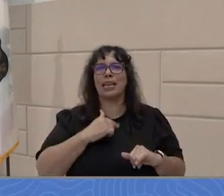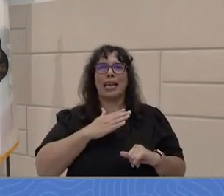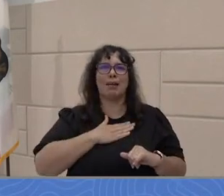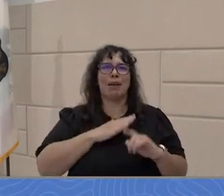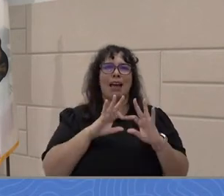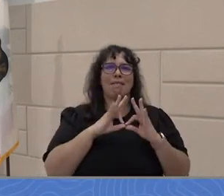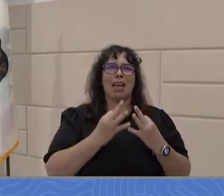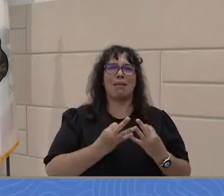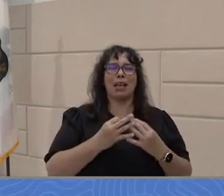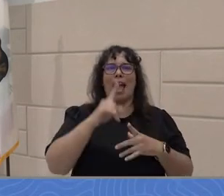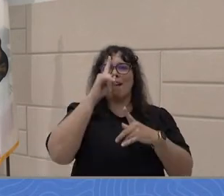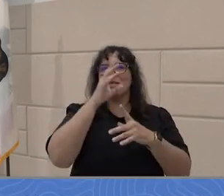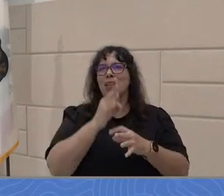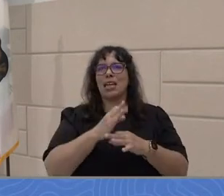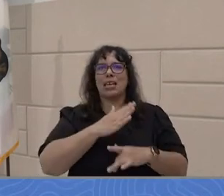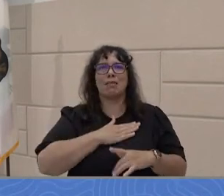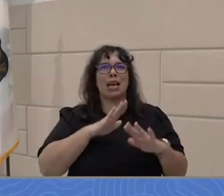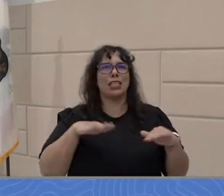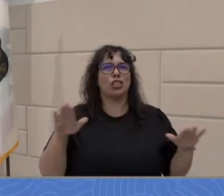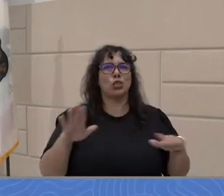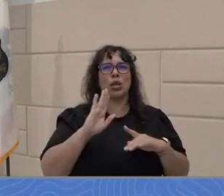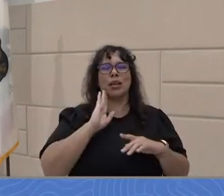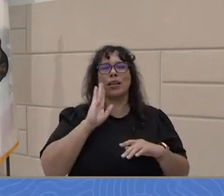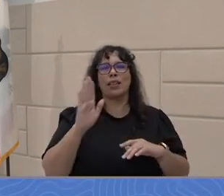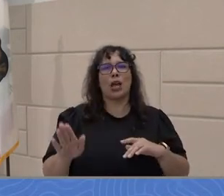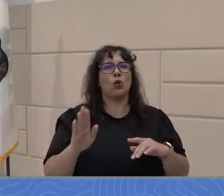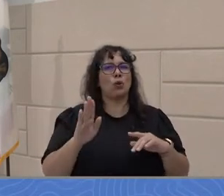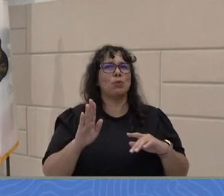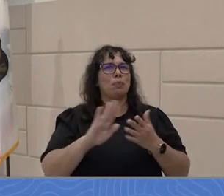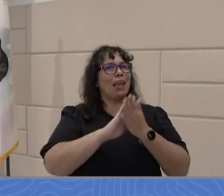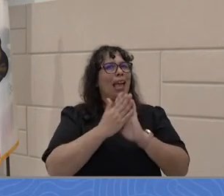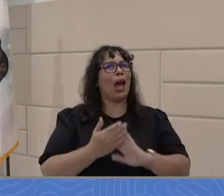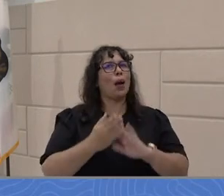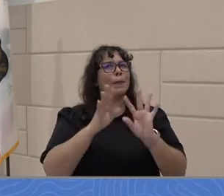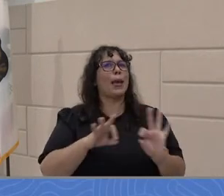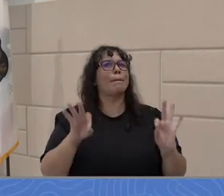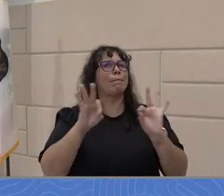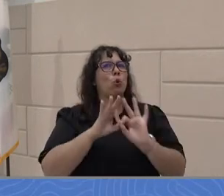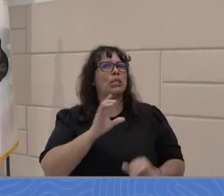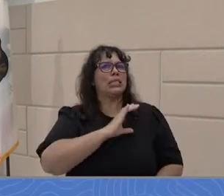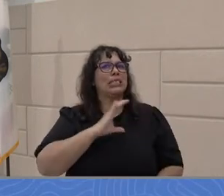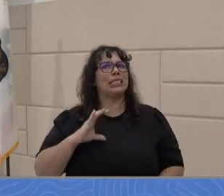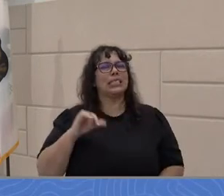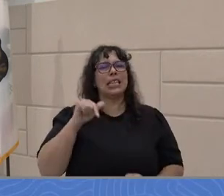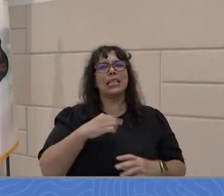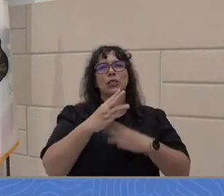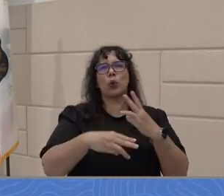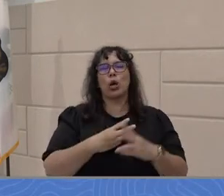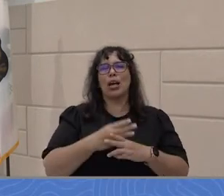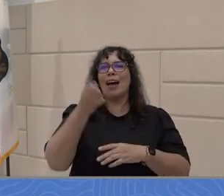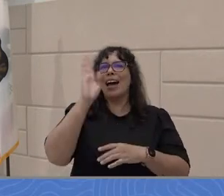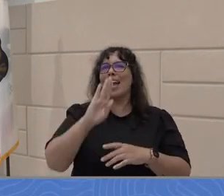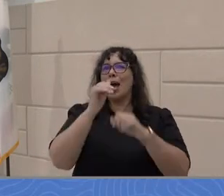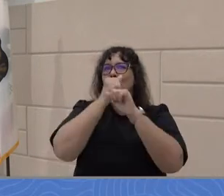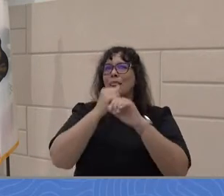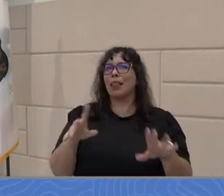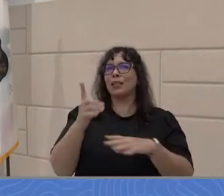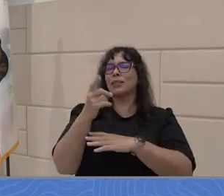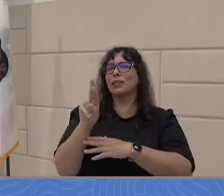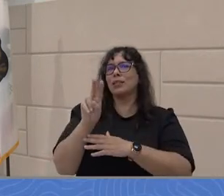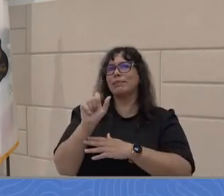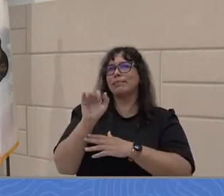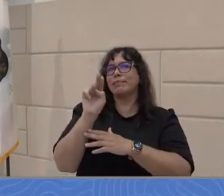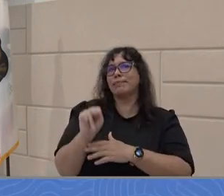ម្រាប់ខ្ញុំហើយនិងក្រុមគ្រួសាររបស់ខ្ញុំខ្ញុំមានការទុកចិត្តទៅលើកូនរបស់ខ្ញុំដោយមូលហេតុថាគេនឹងក្លាយទៅជាប្រជារាស្ត្រដ៏ល្អ